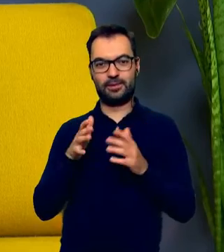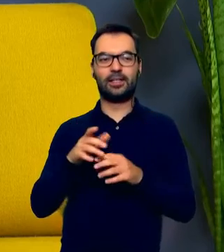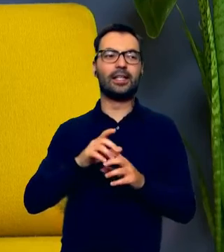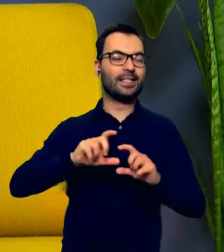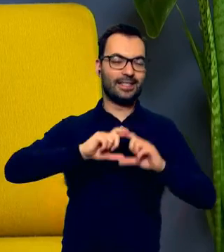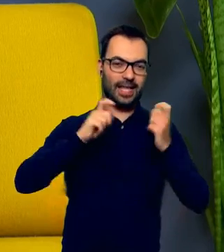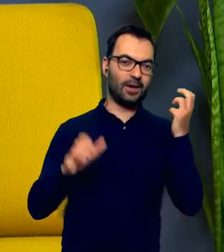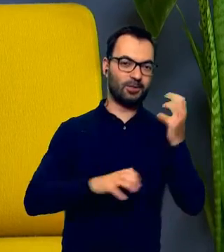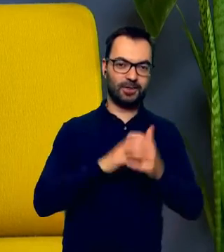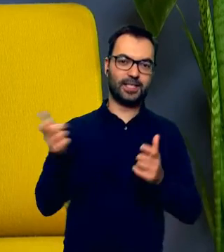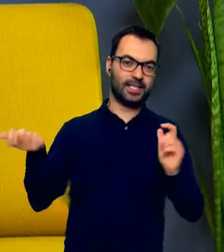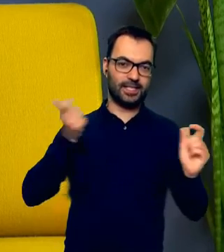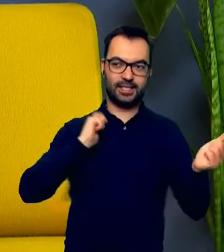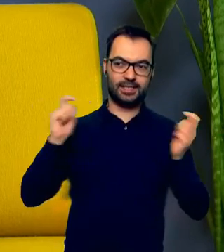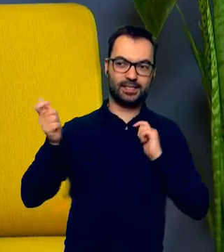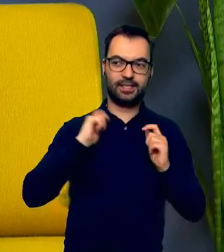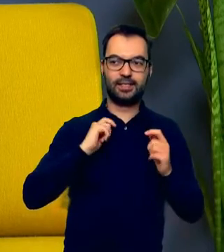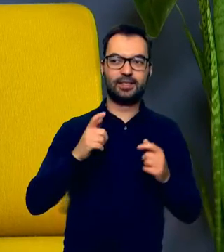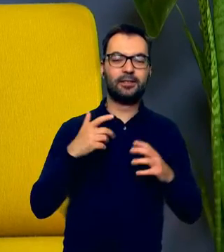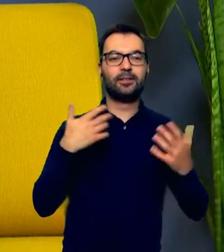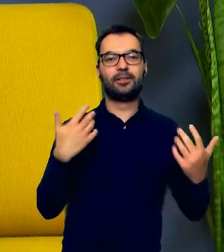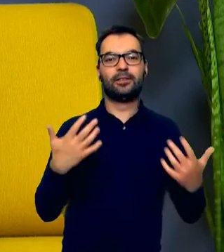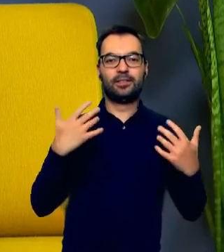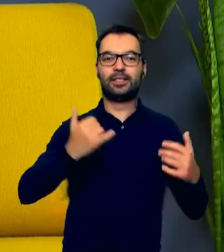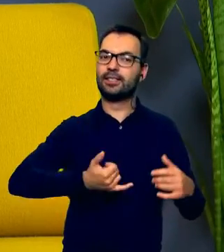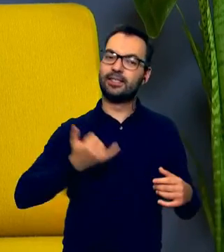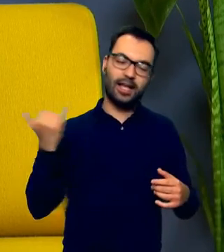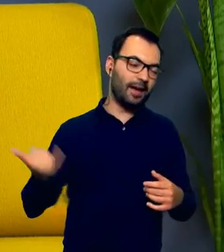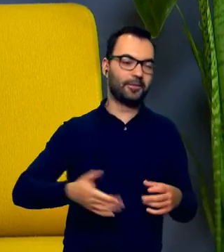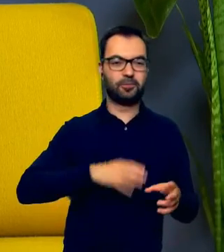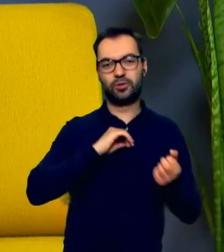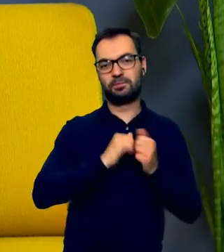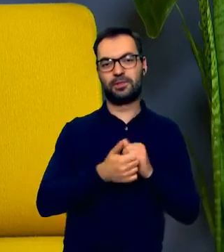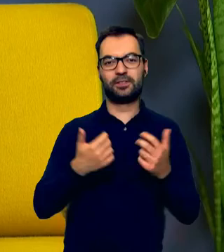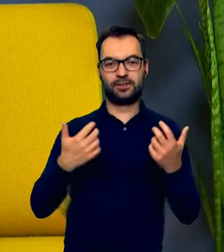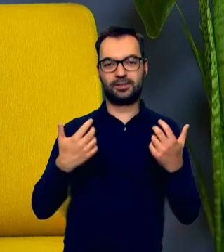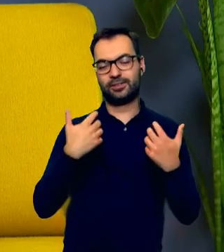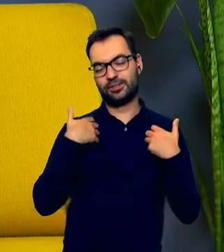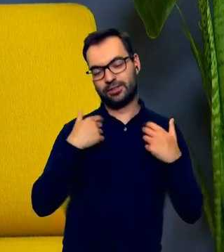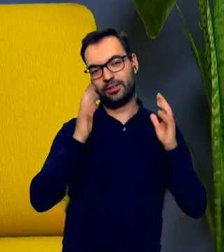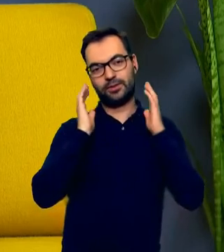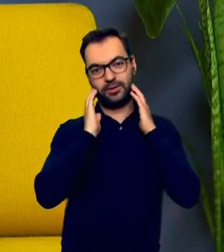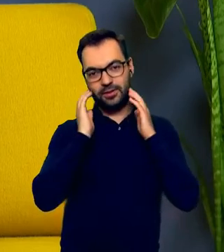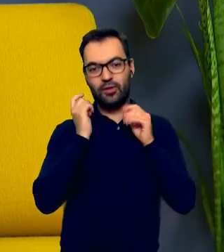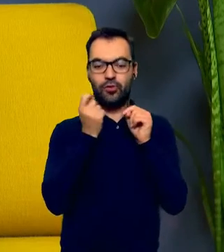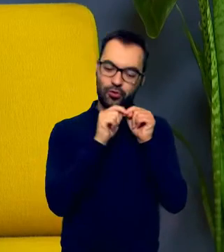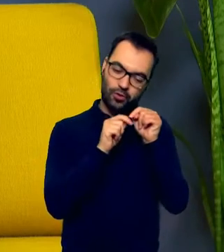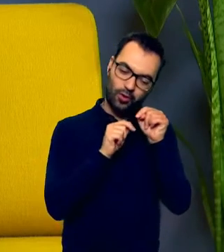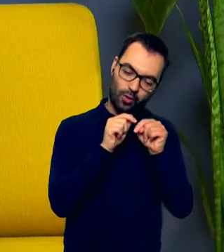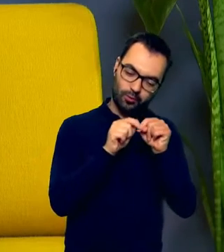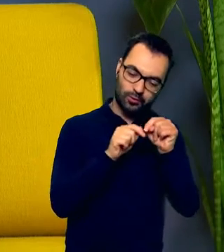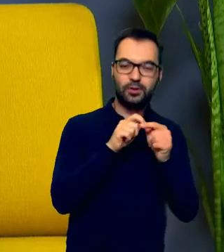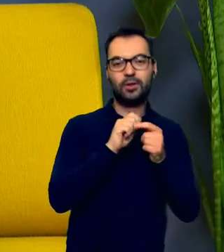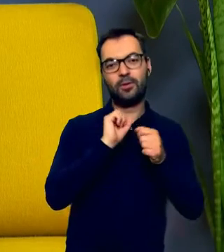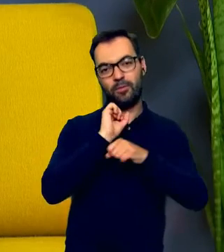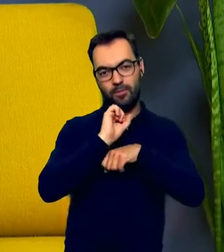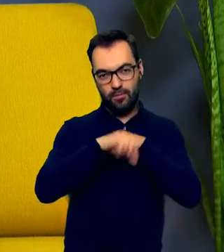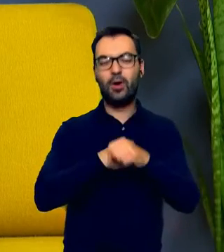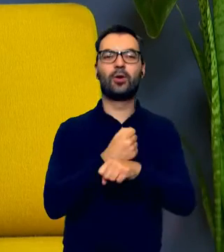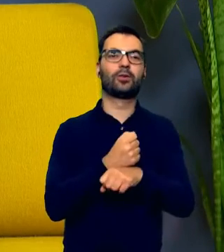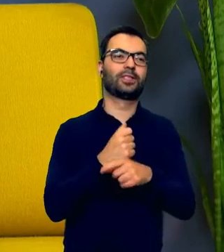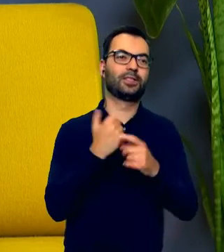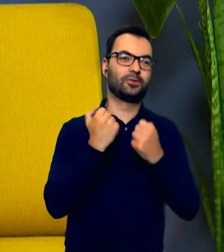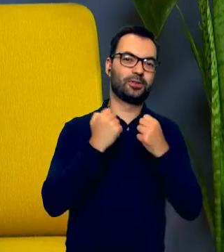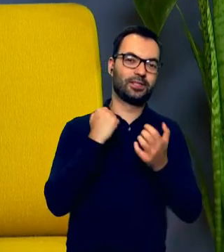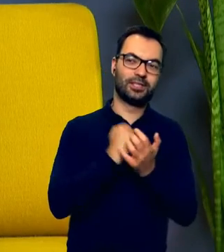nam powiedzieć różnymi tekstami a la Coelho, że przecież zawsze możesz zmienić siebie, zawsze drobnymi kroczkami możesz pokonać trudne